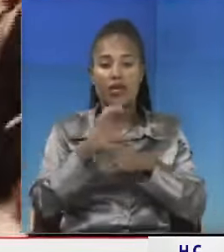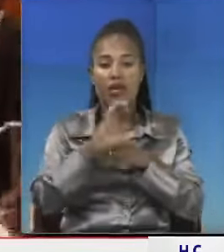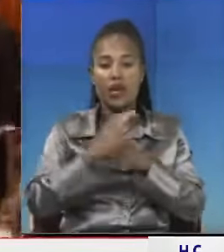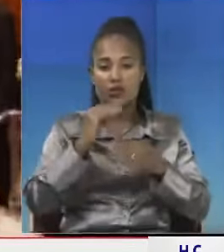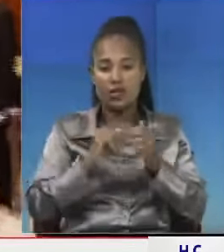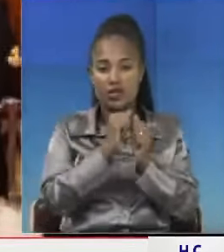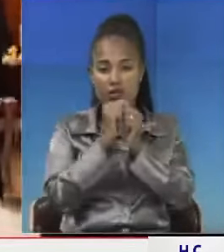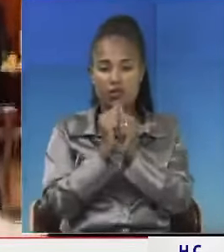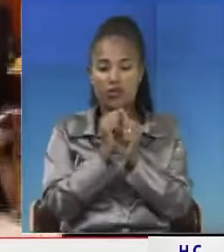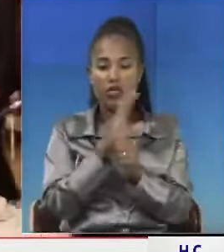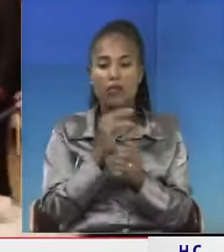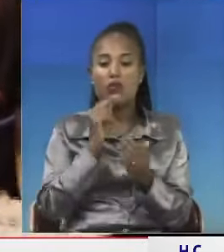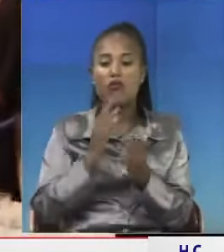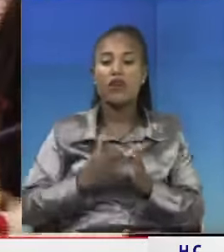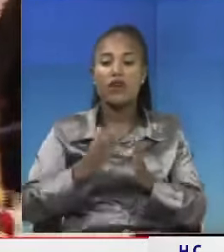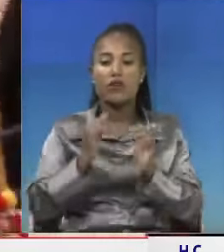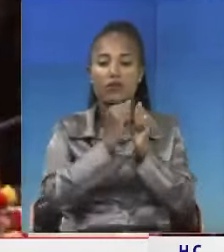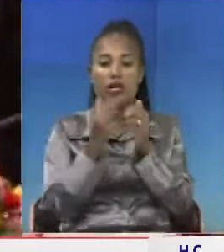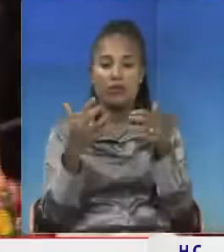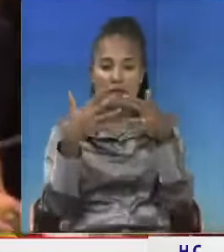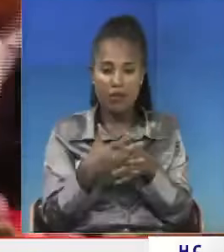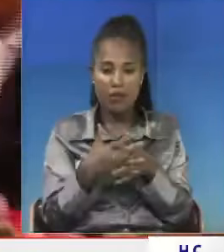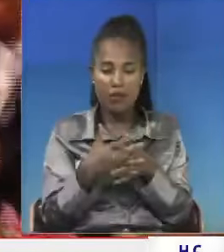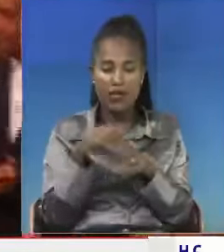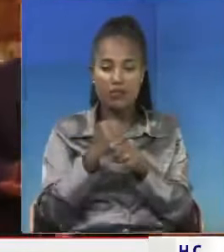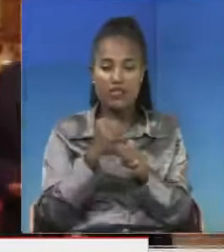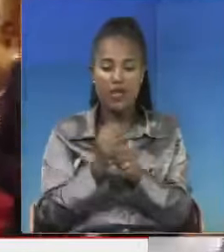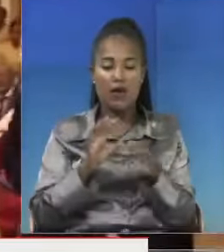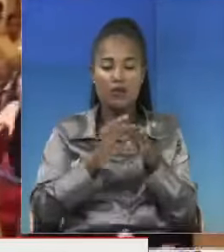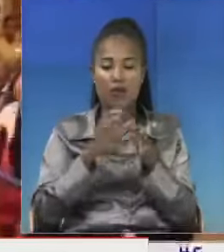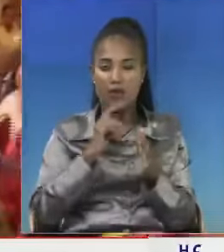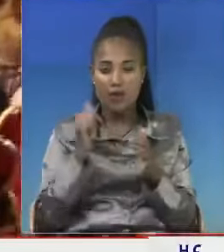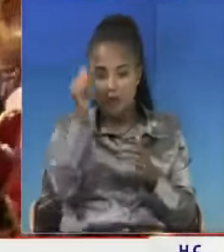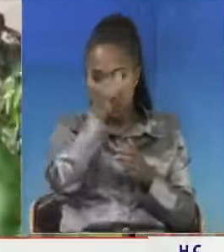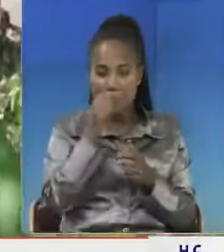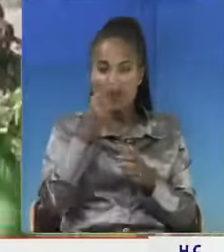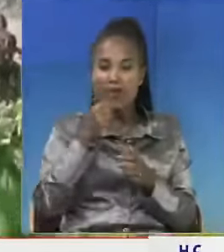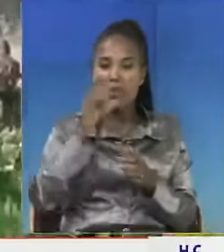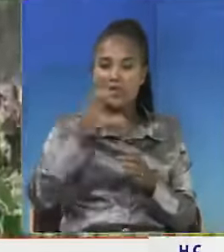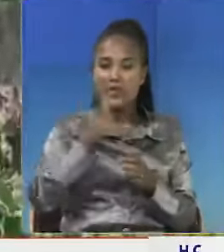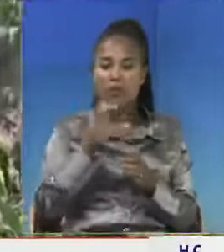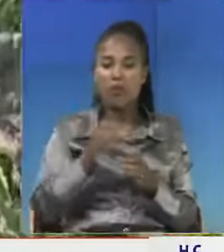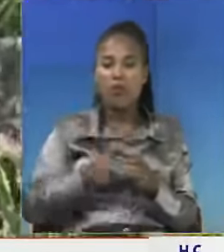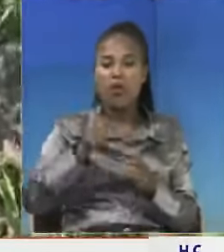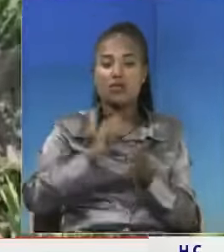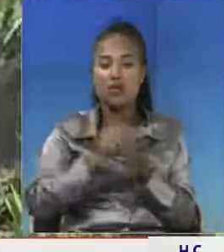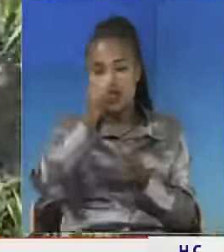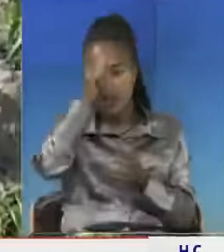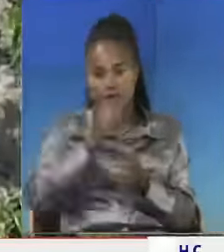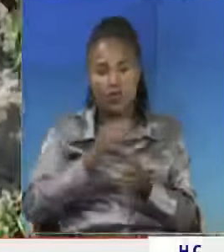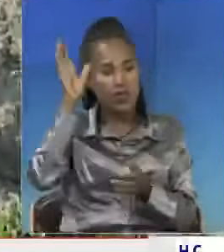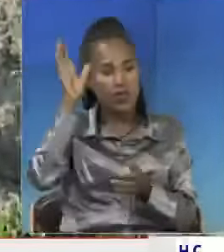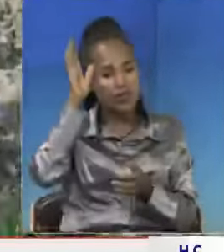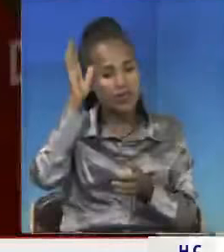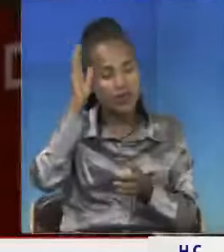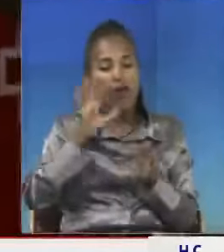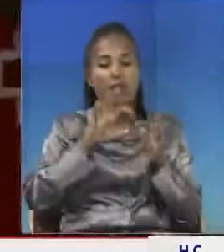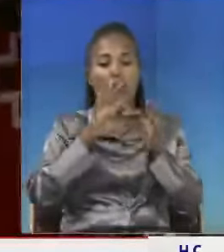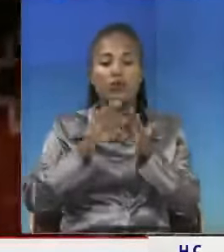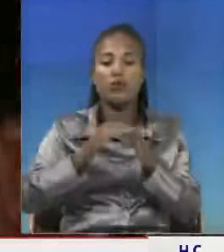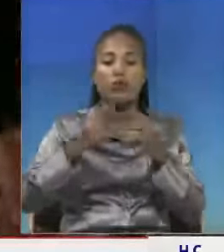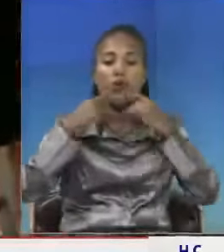አጋር ድርጅቶችና በጎ ፈቃደኞች ጋር በመተባበር የሚሰራ ማህበር ነው። የኢትዮጵያ ቀይ መስቀል ማህበር ዋና ጻፊ አቶ ጌታቸው ታ ማህበሩ